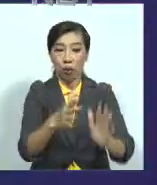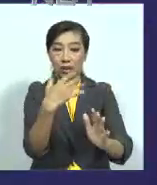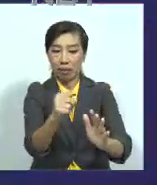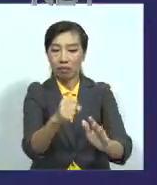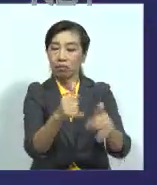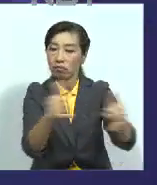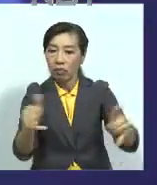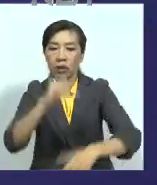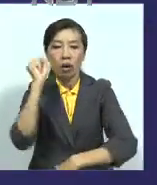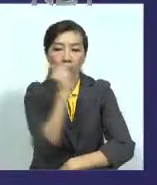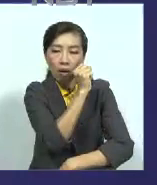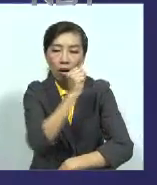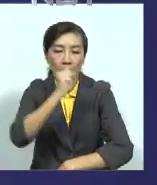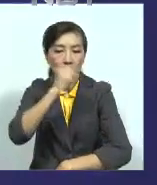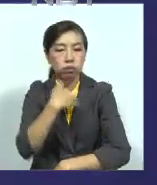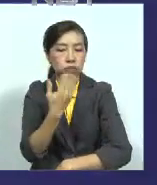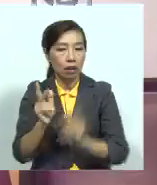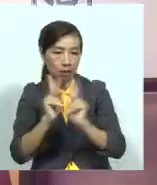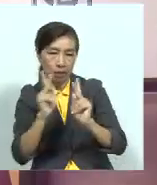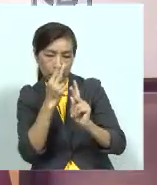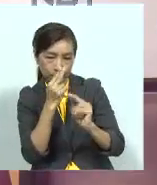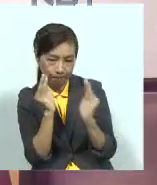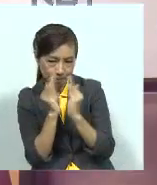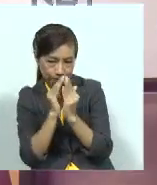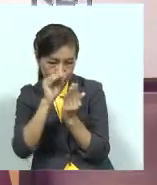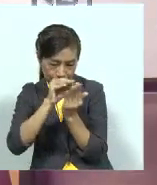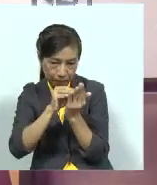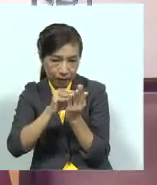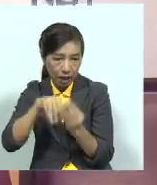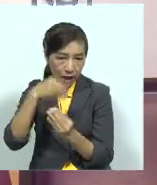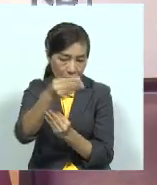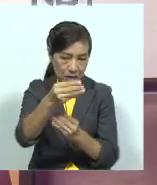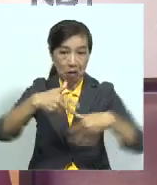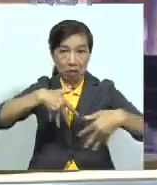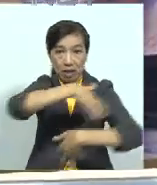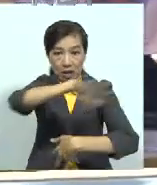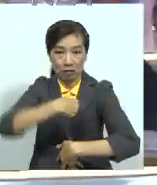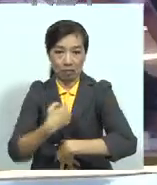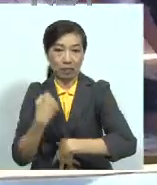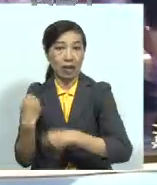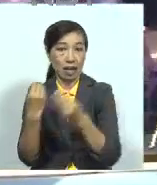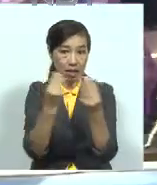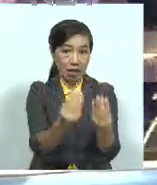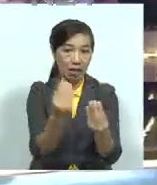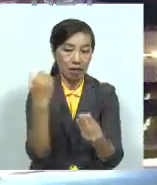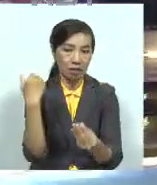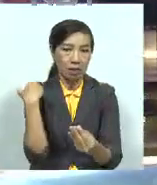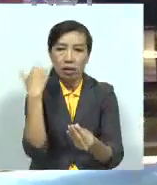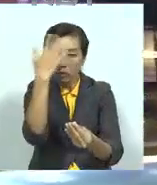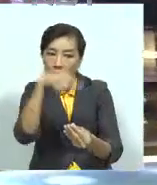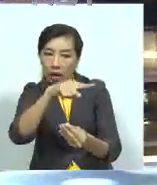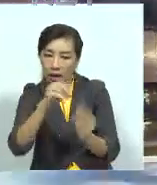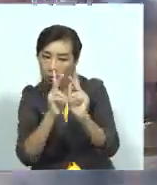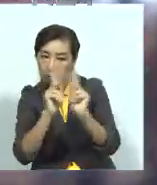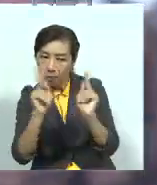างโชว์พลังเสียงเรียกคะแนนเสียงจากคณะกรรมการและเรียกเสียงเชียร์จากแฟนคลับที่มาให้กำลังใจเพื่อจะได้รับ